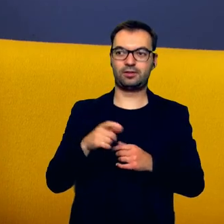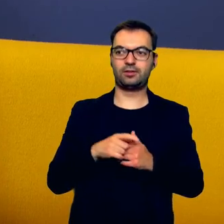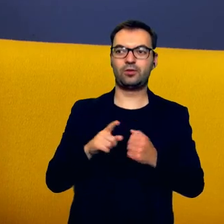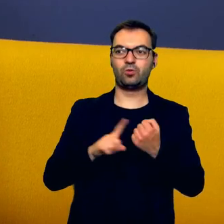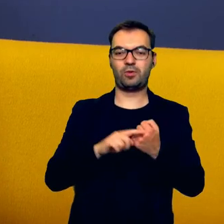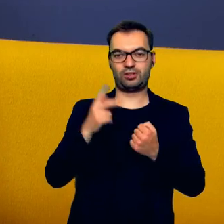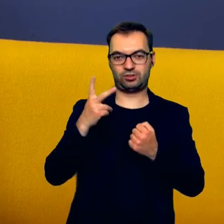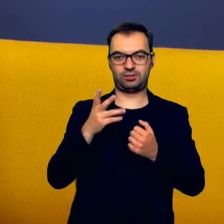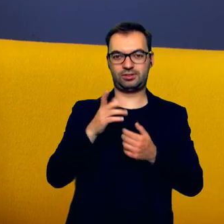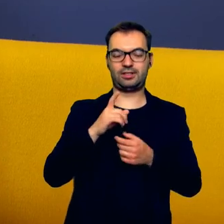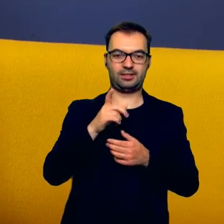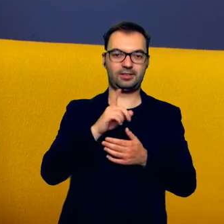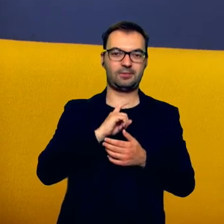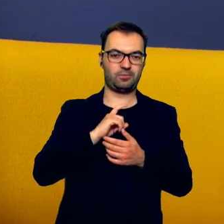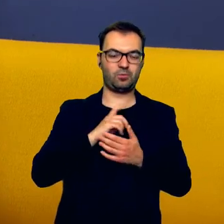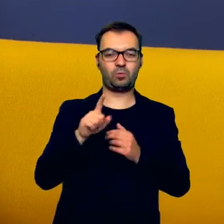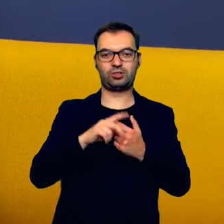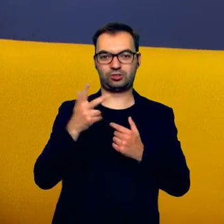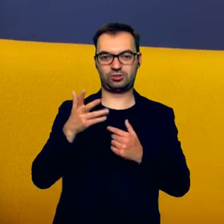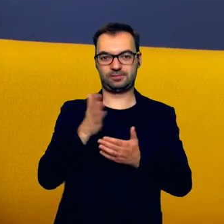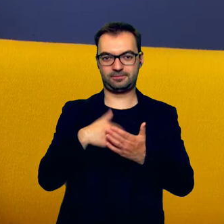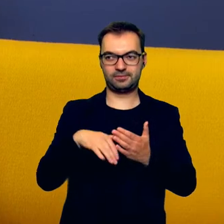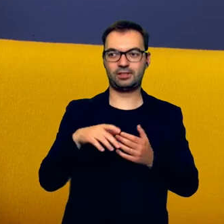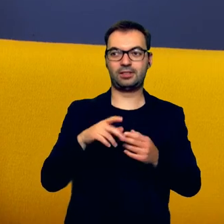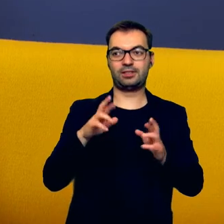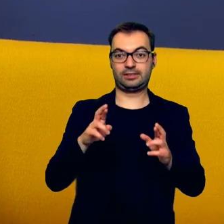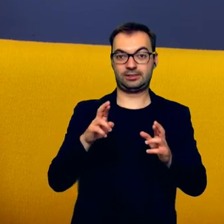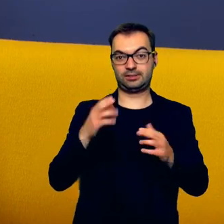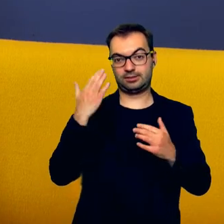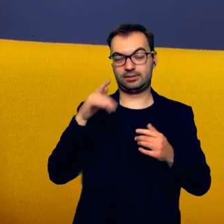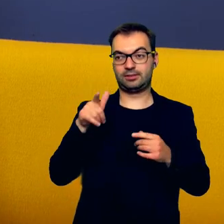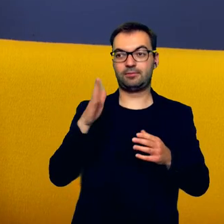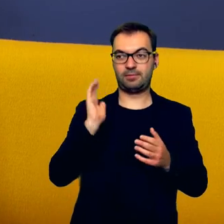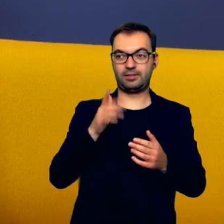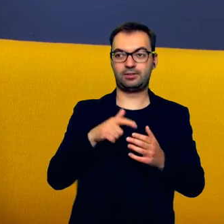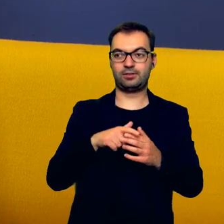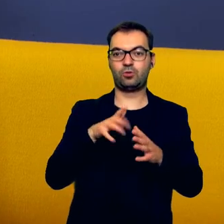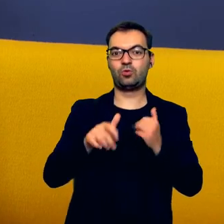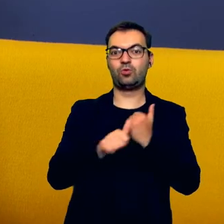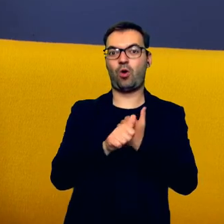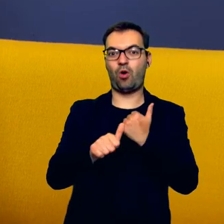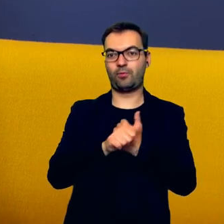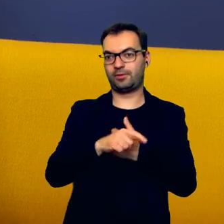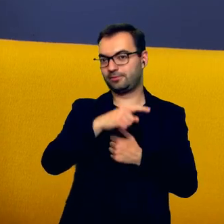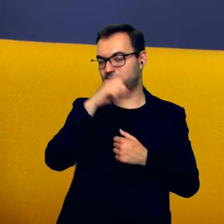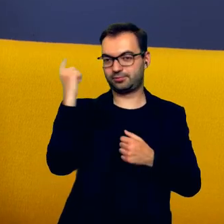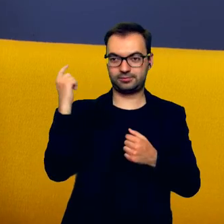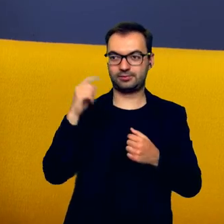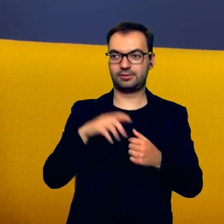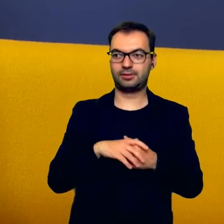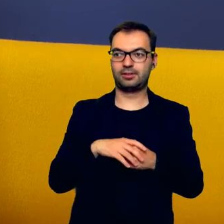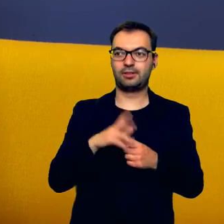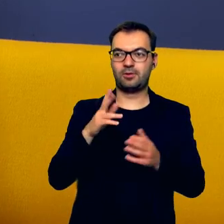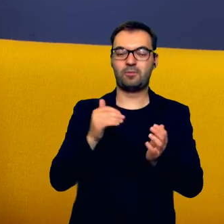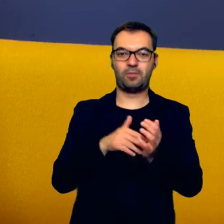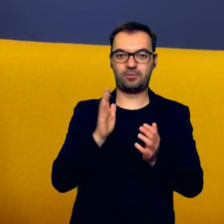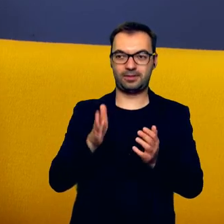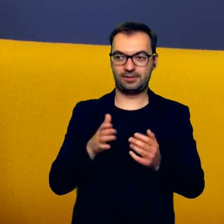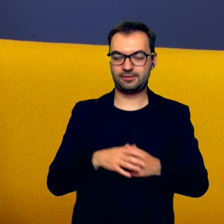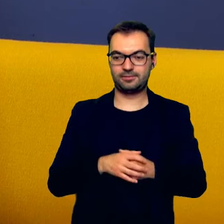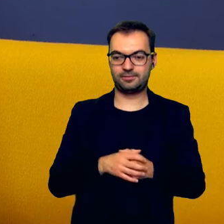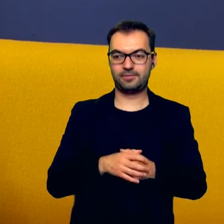ekspozytury numer 3 w Bydgoszczy. Z nadzieją, iż tam znajdą mnóstwo dokumentów, które im się potem